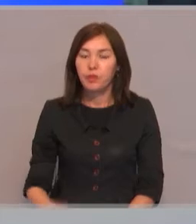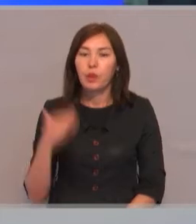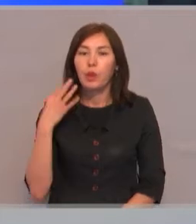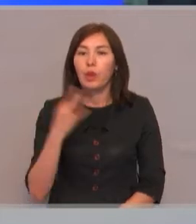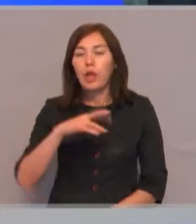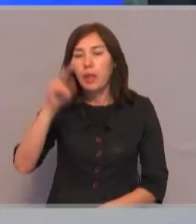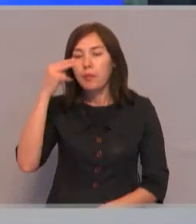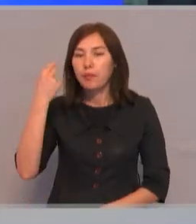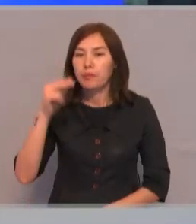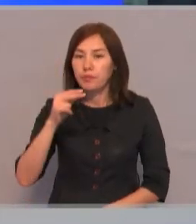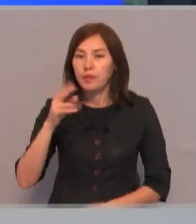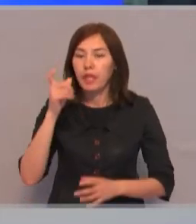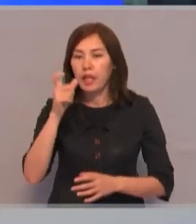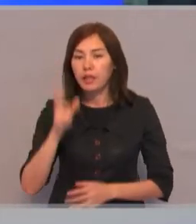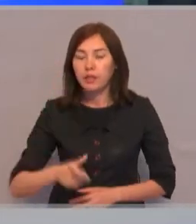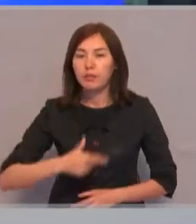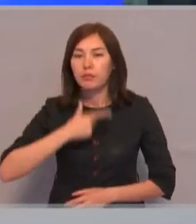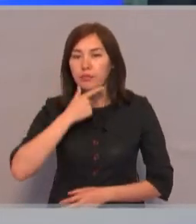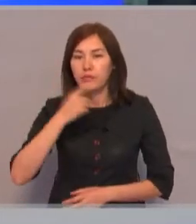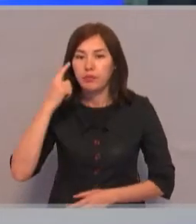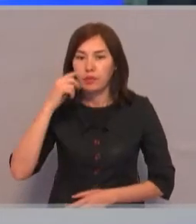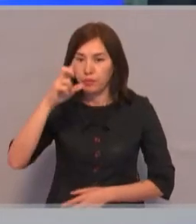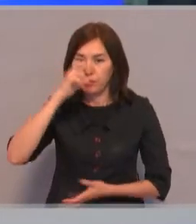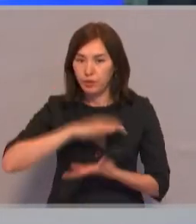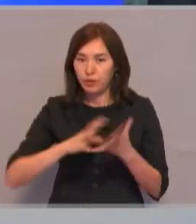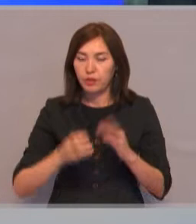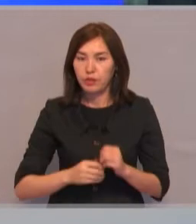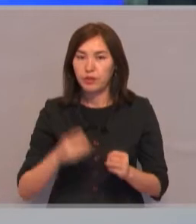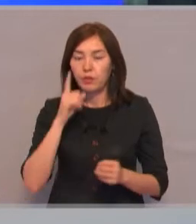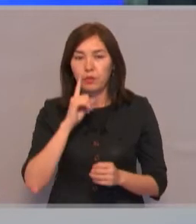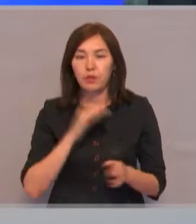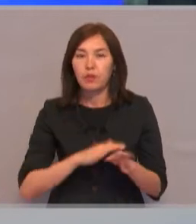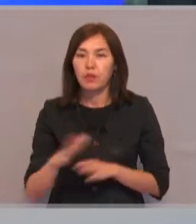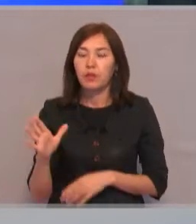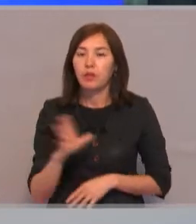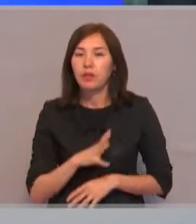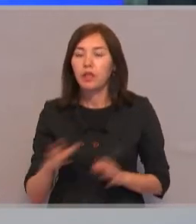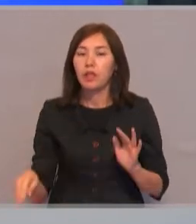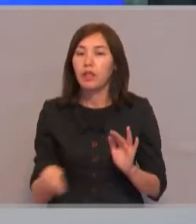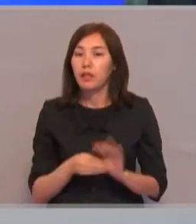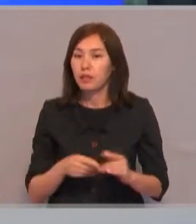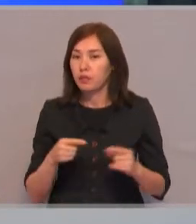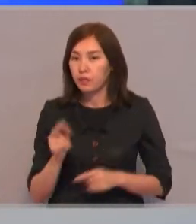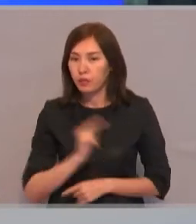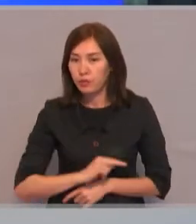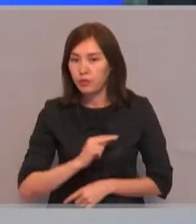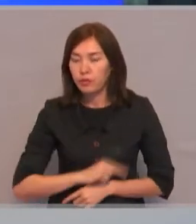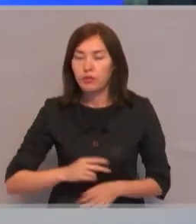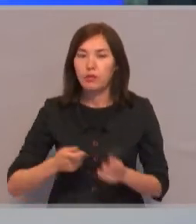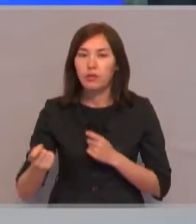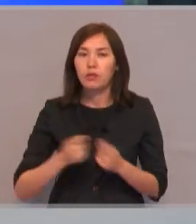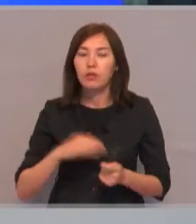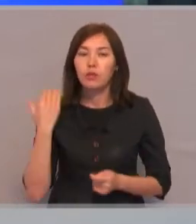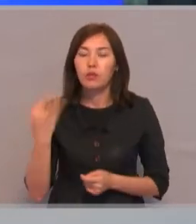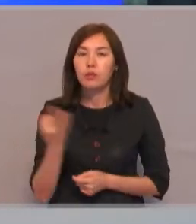Тұрсында ел президентінің халығынны құлаға сатын мемлекет тұжымдамасы тиімді жүзегі асып жатыр. Сыбайлас жемқорлыққа қарсы іс-қимыл